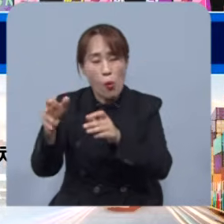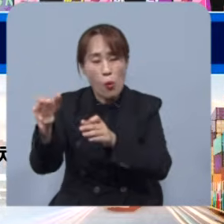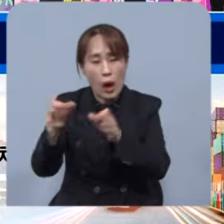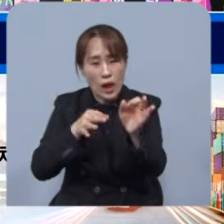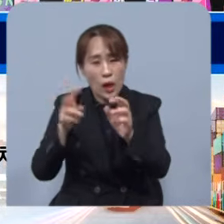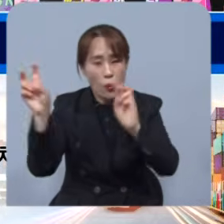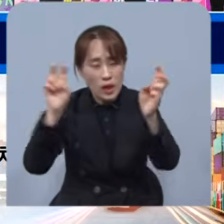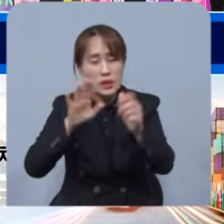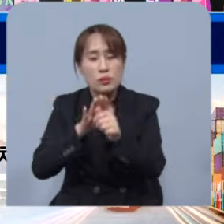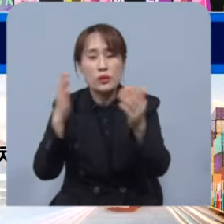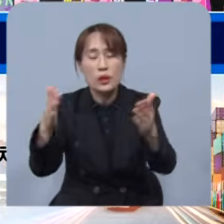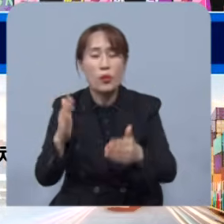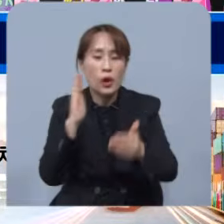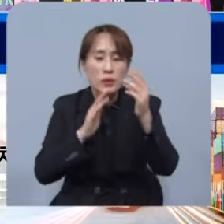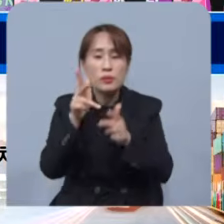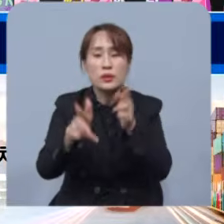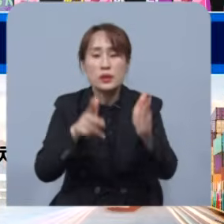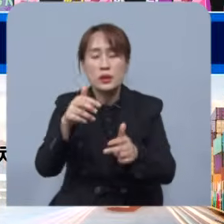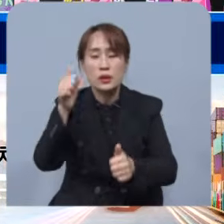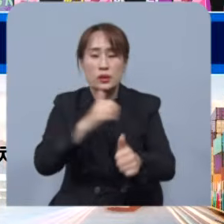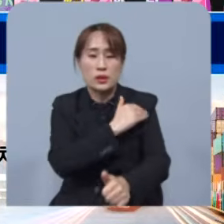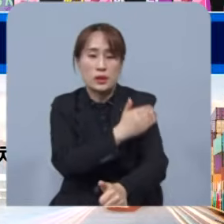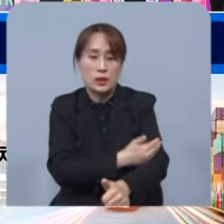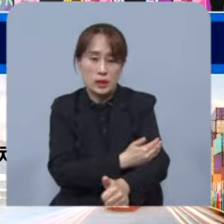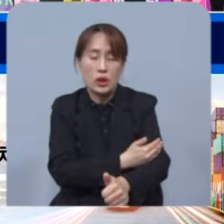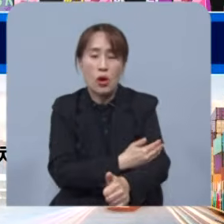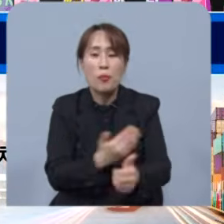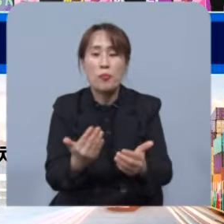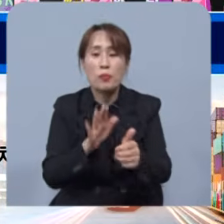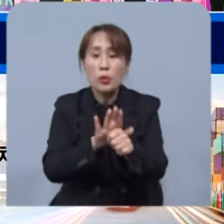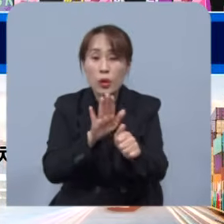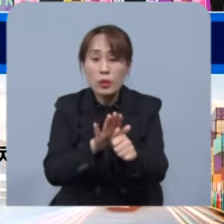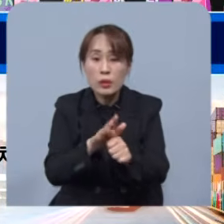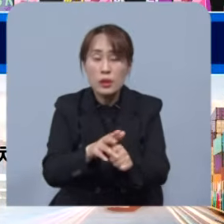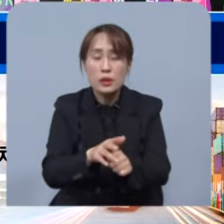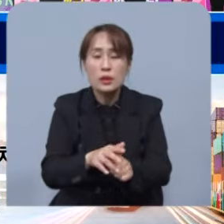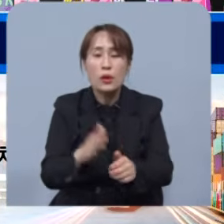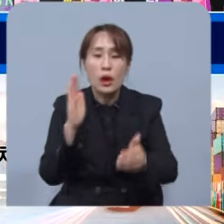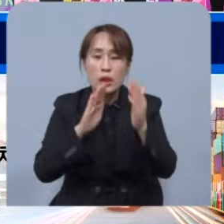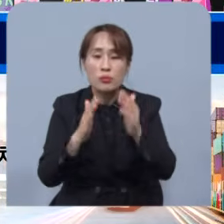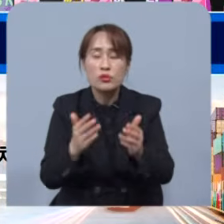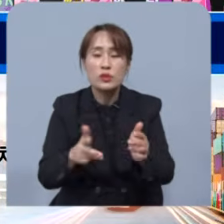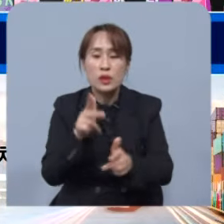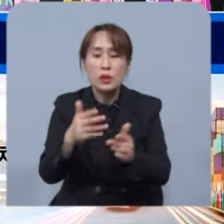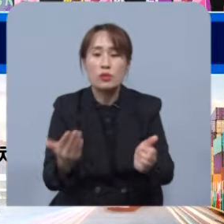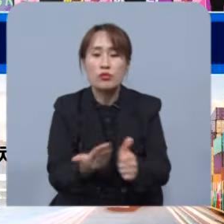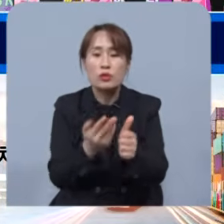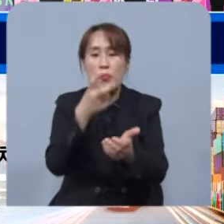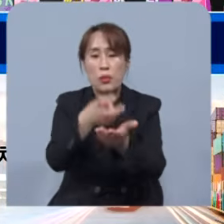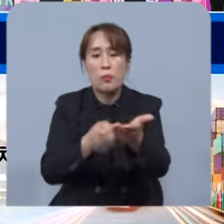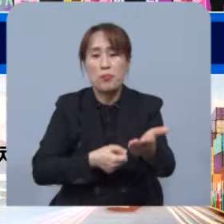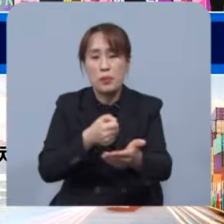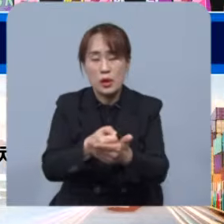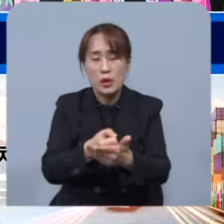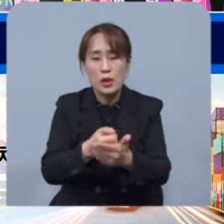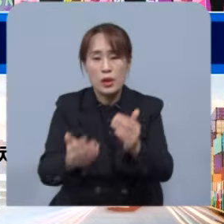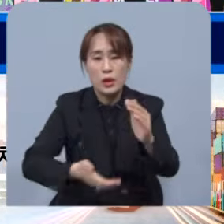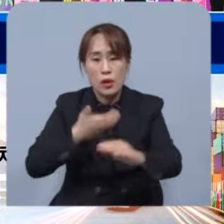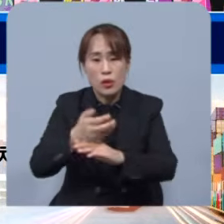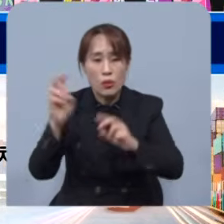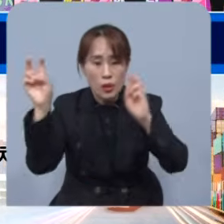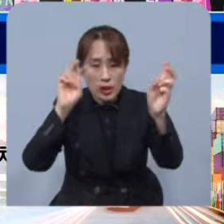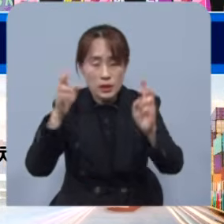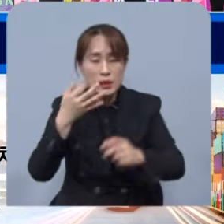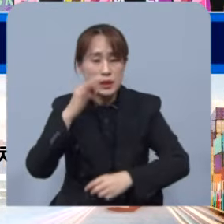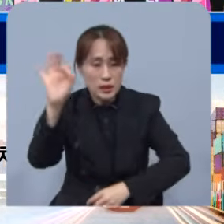나가겠습니다. 화장품 산업의 경쟁력 강화는 화장품 산업 육성법을 제정하고 혁신형 화장품 기업